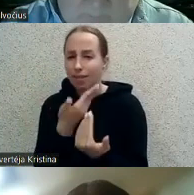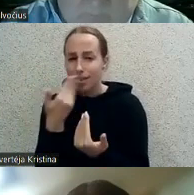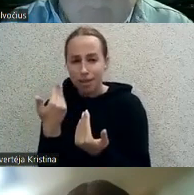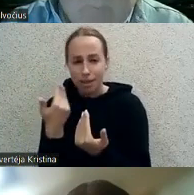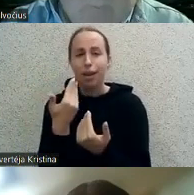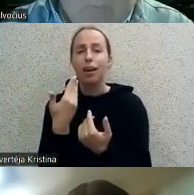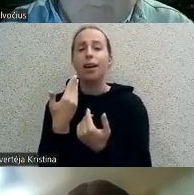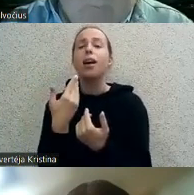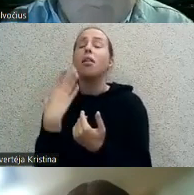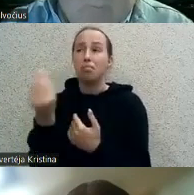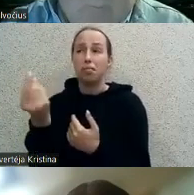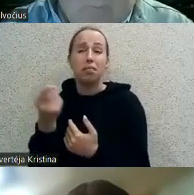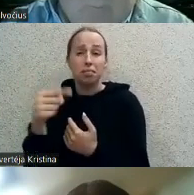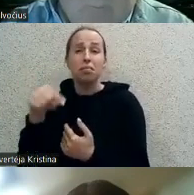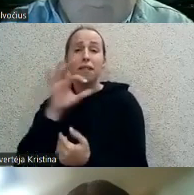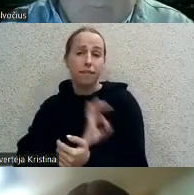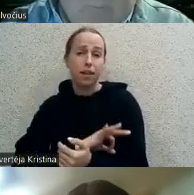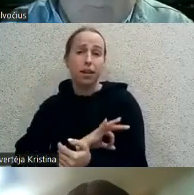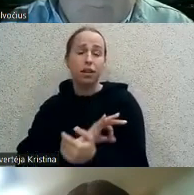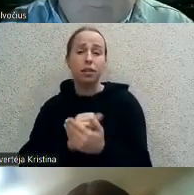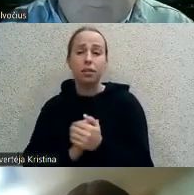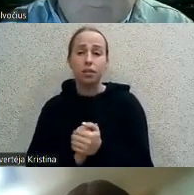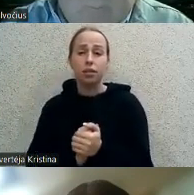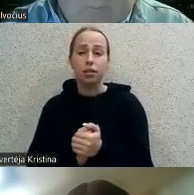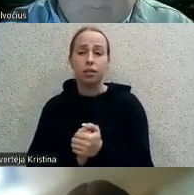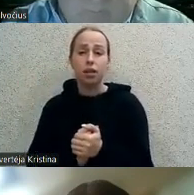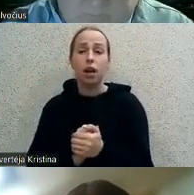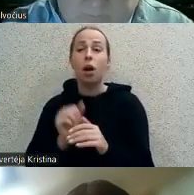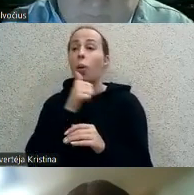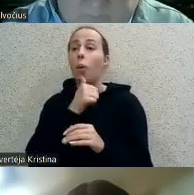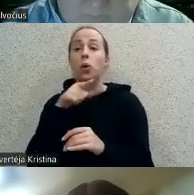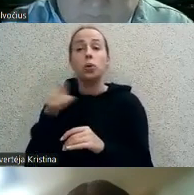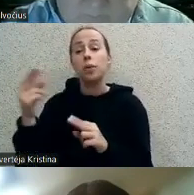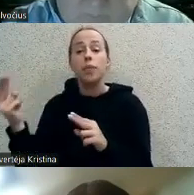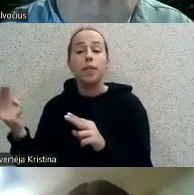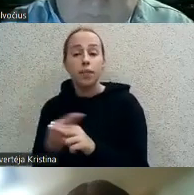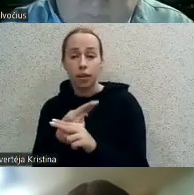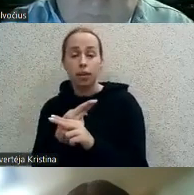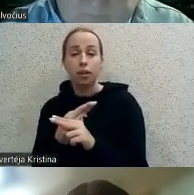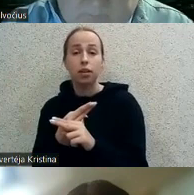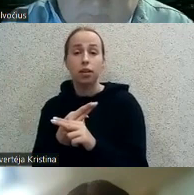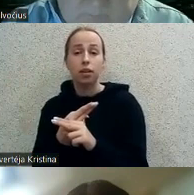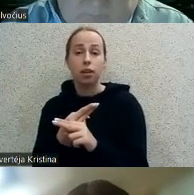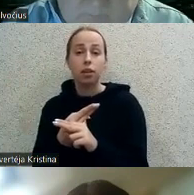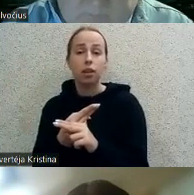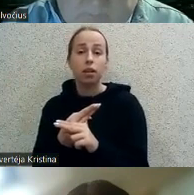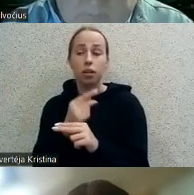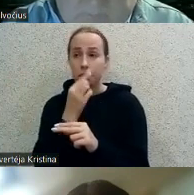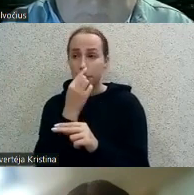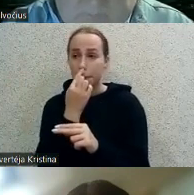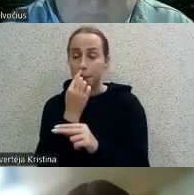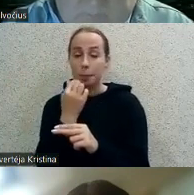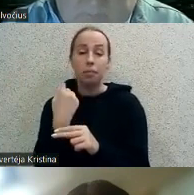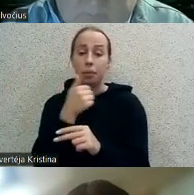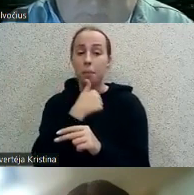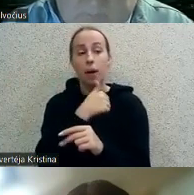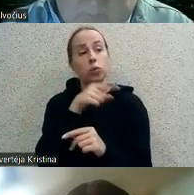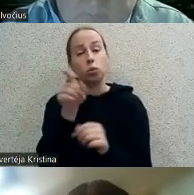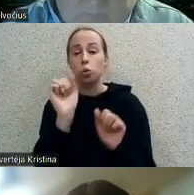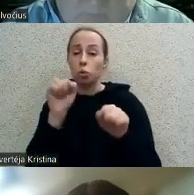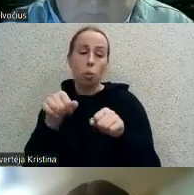ypatingai naudinga. Ir jeigu jiems nesiseka, tai galbūt aš parinkčiau juos į mažas grupelės, ne